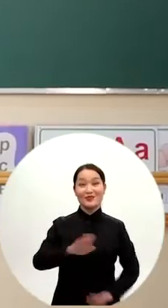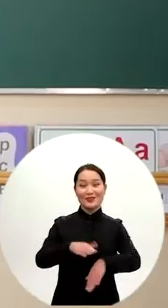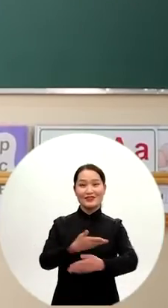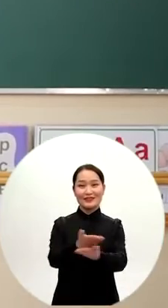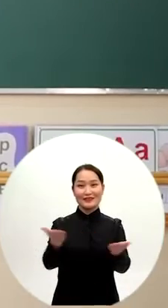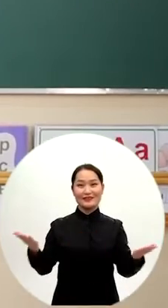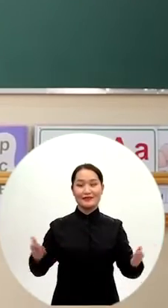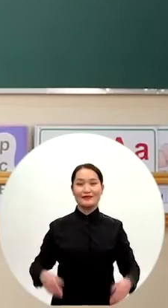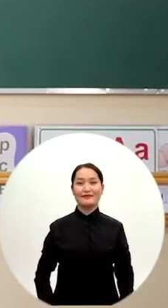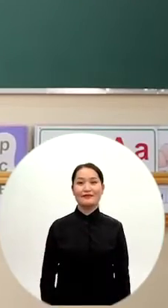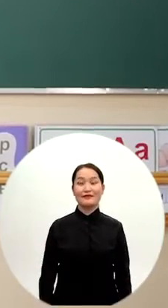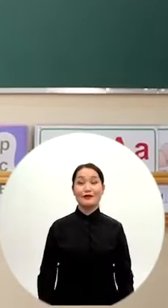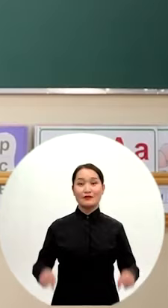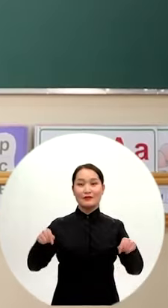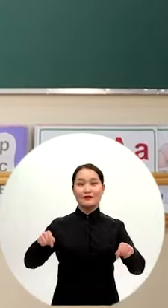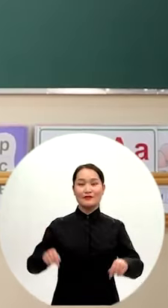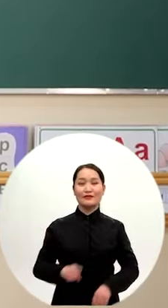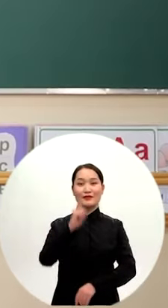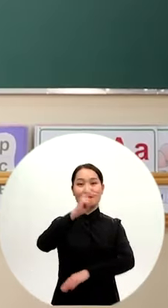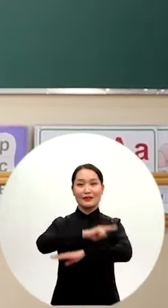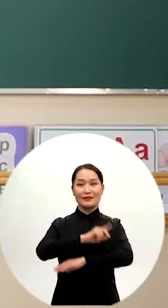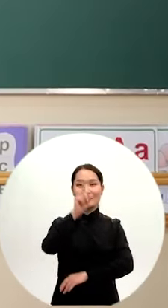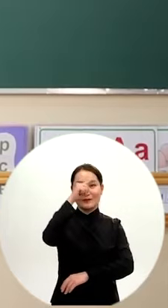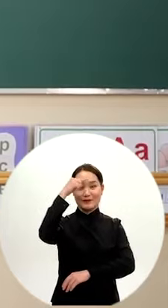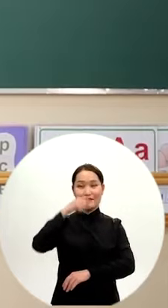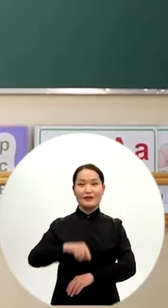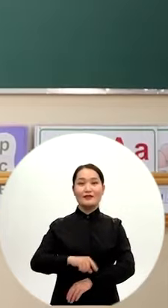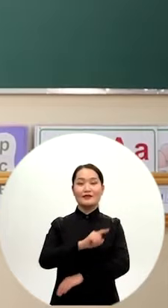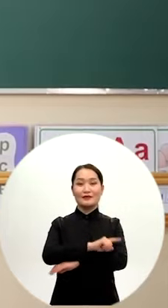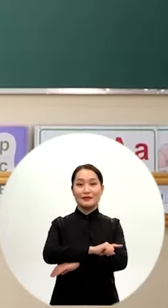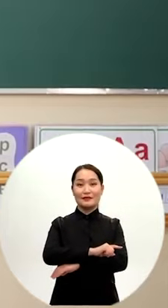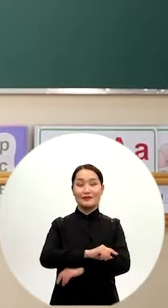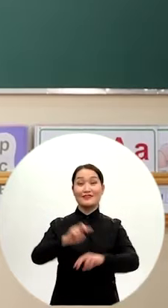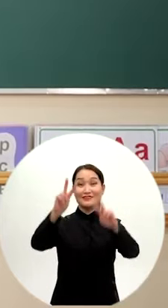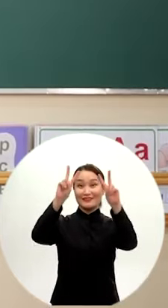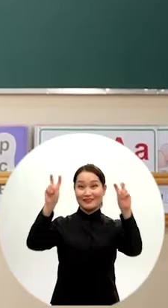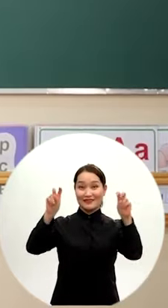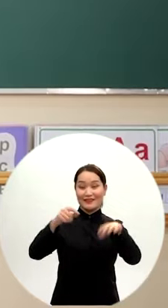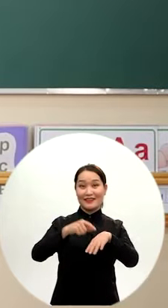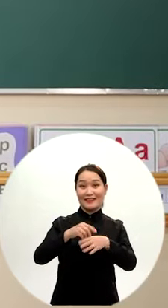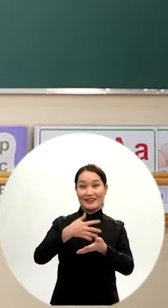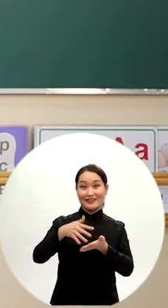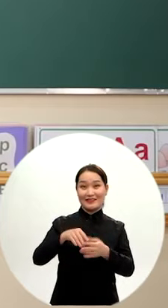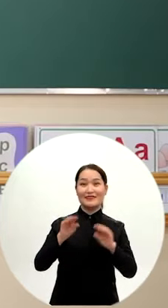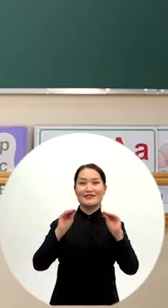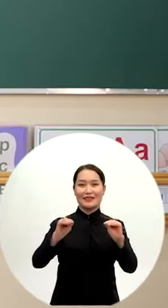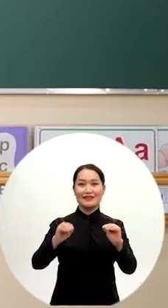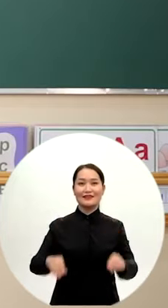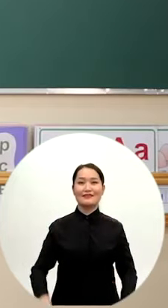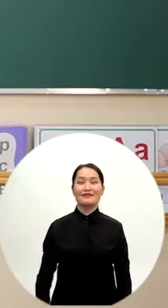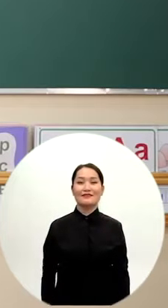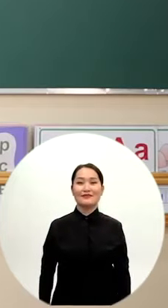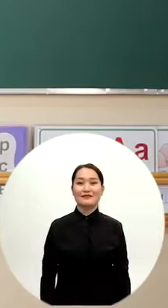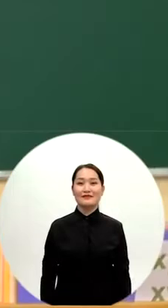Сайн мэцхан хүүхдүүд ээ. За багш нь өнөөдөр та бүхэндээ 1-р ангийн эрүүл мэнд хичээлийн гарын хариун цэвэр хичээлээр хичээл заах